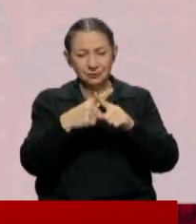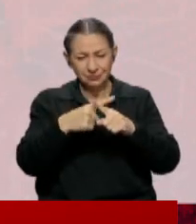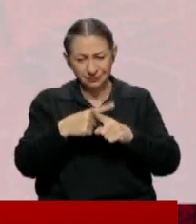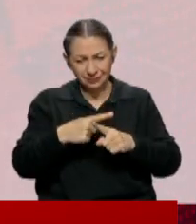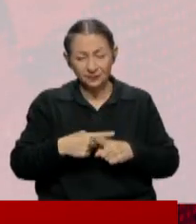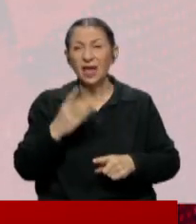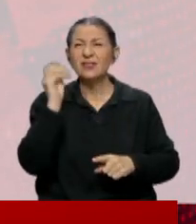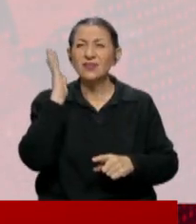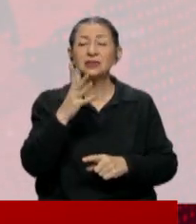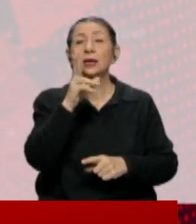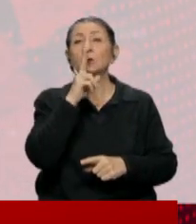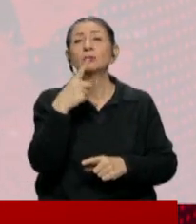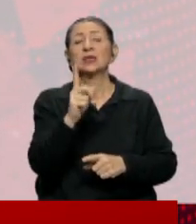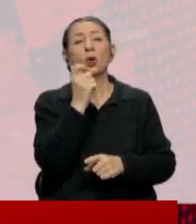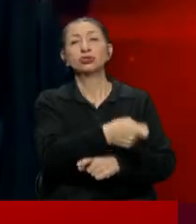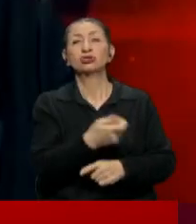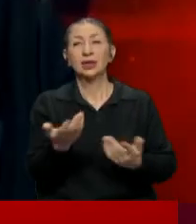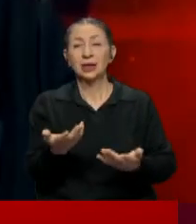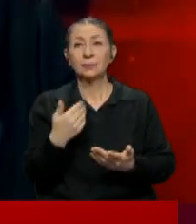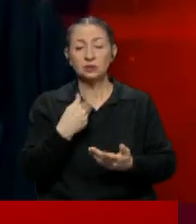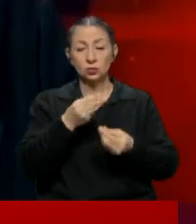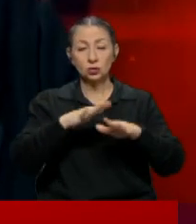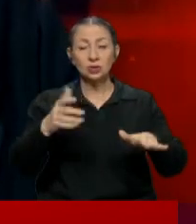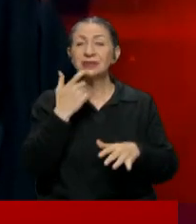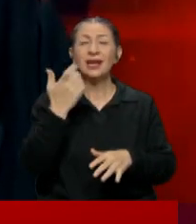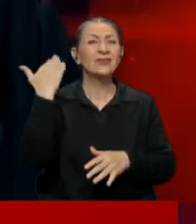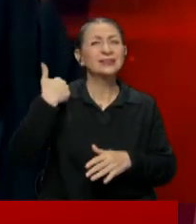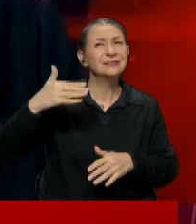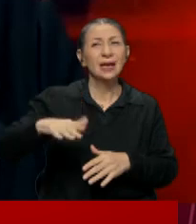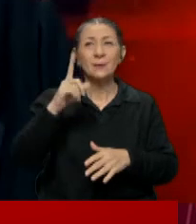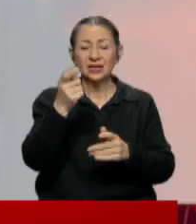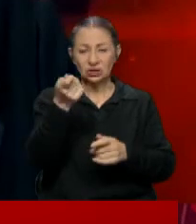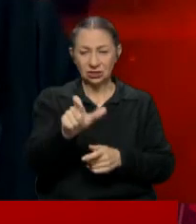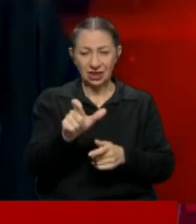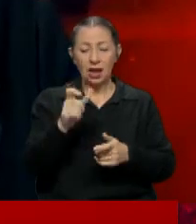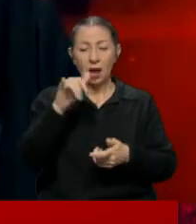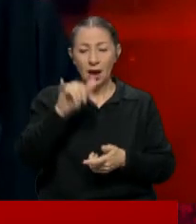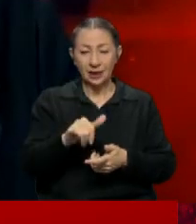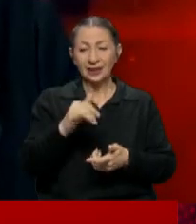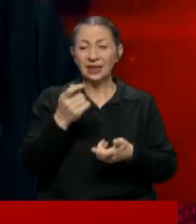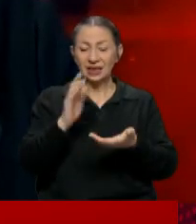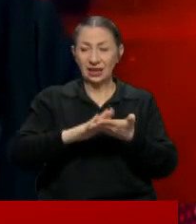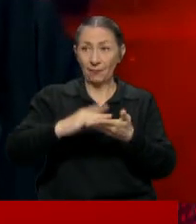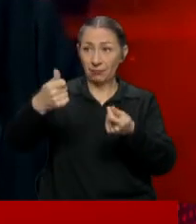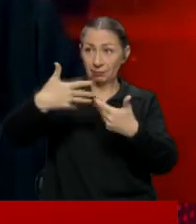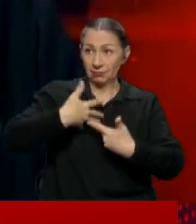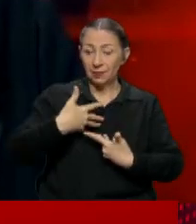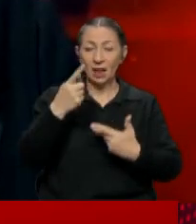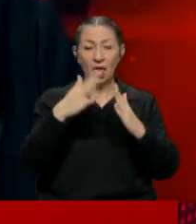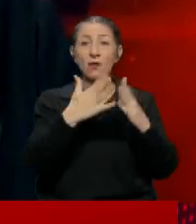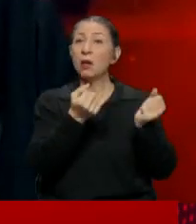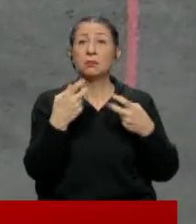olursa olsun en fazla 200 bin lira ödeyecek. Bizim çocukluk yıllarımızda bir işçi hak ettiği kıdem tazminatıyla örneğin bir